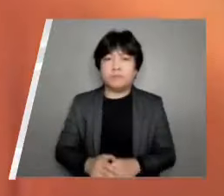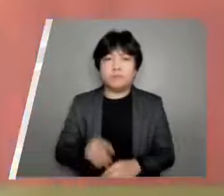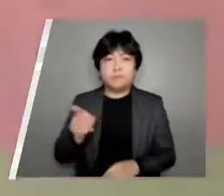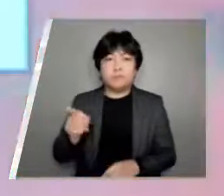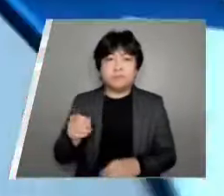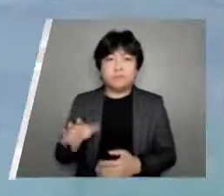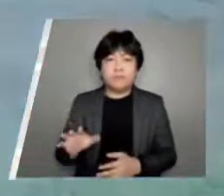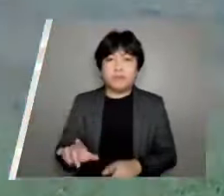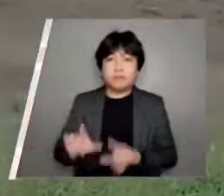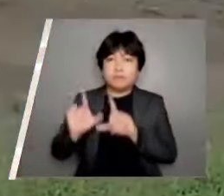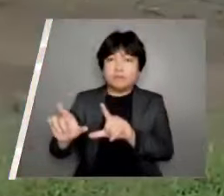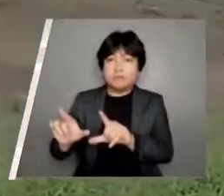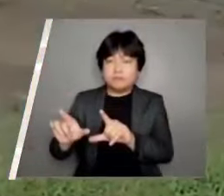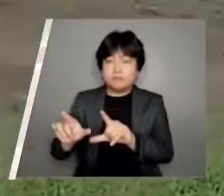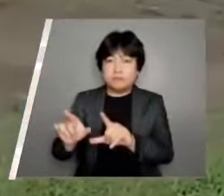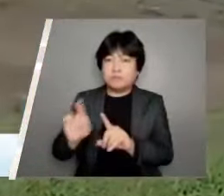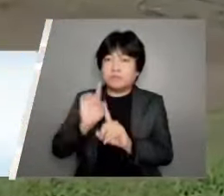pakayag.